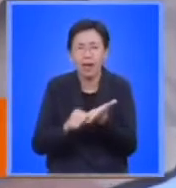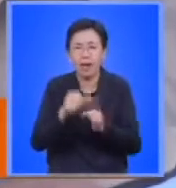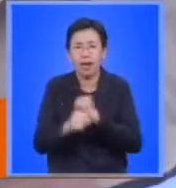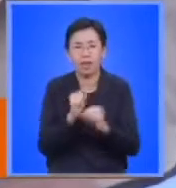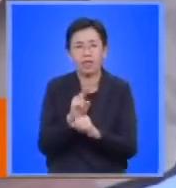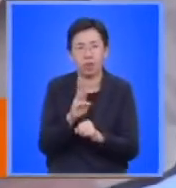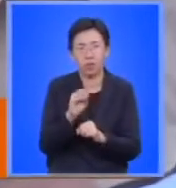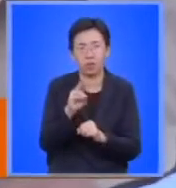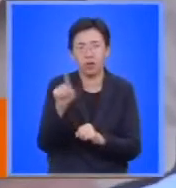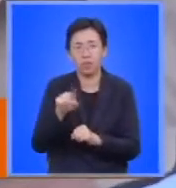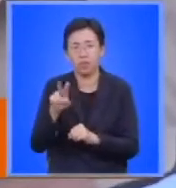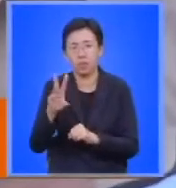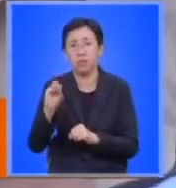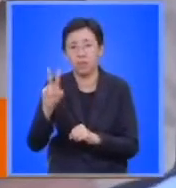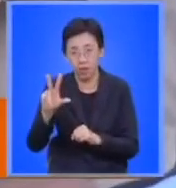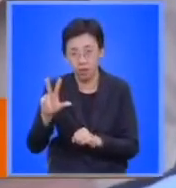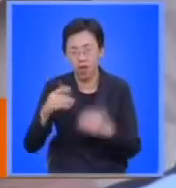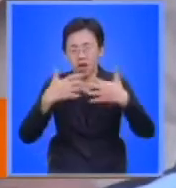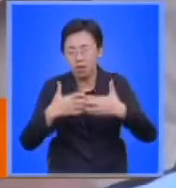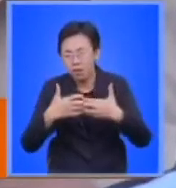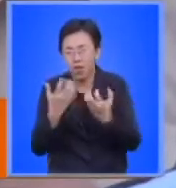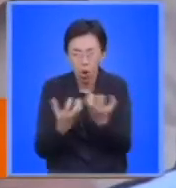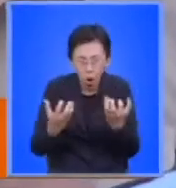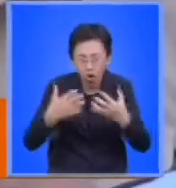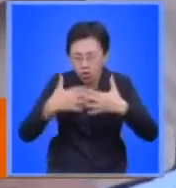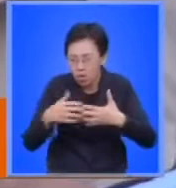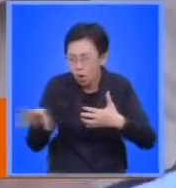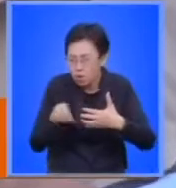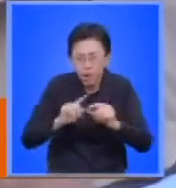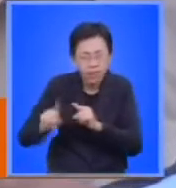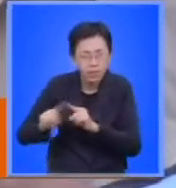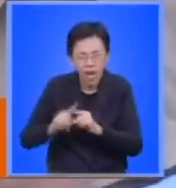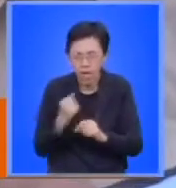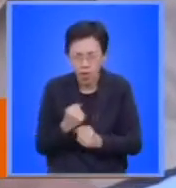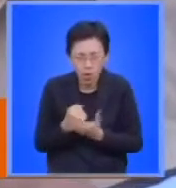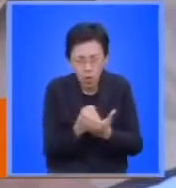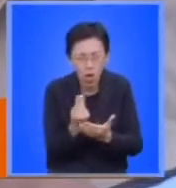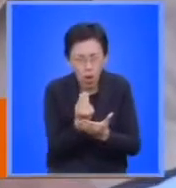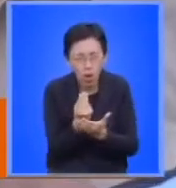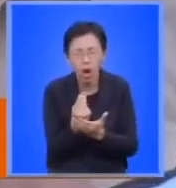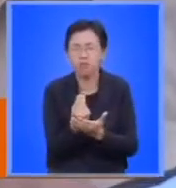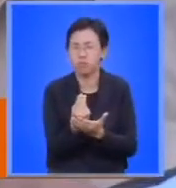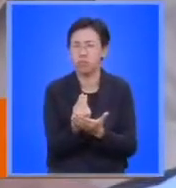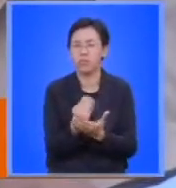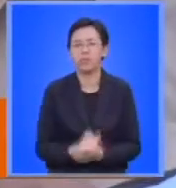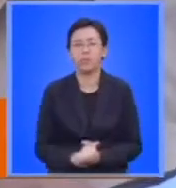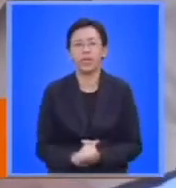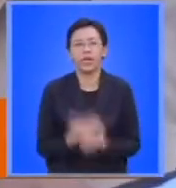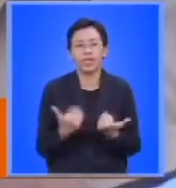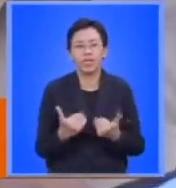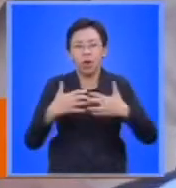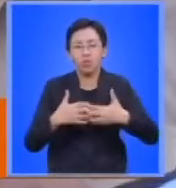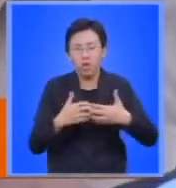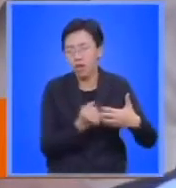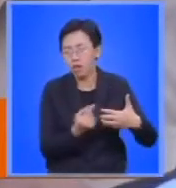ครื่องมือนะครับระดมในพื้นที่นะครับเพราะพื้นที่ไม่เกิน24ชั่วโมงโดยเฉพาะนะครับเครื่องสูบน้ำเนี่ยเราเตรียมไว้นะครับ